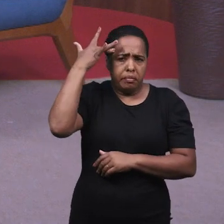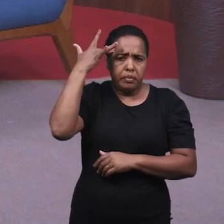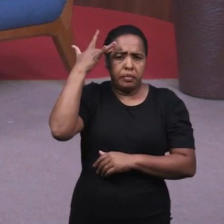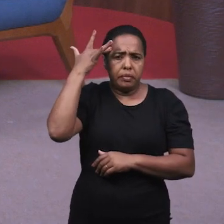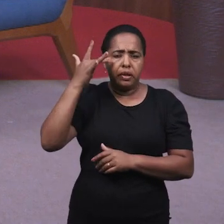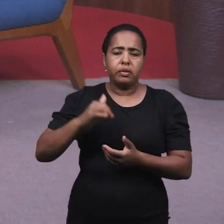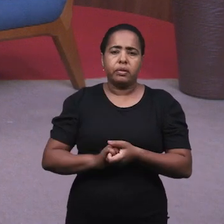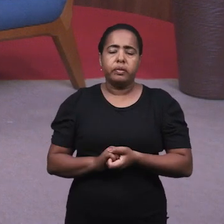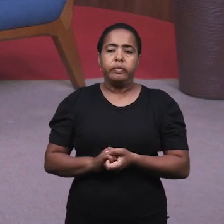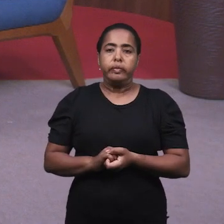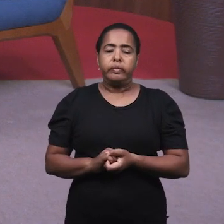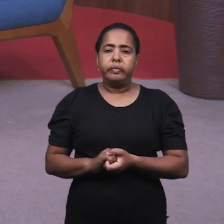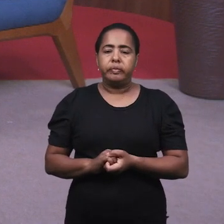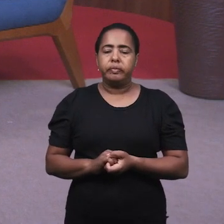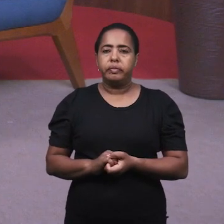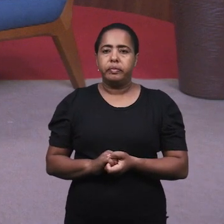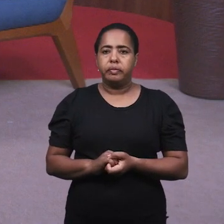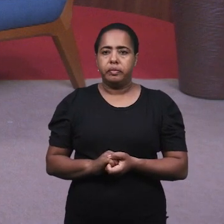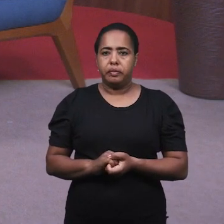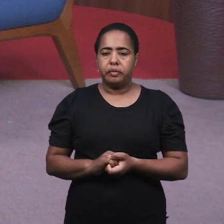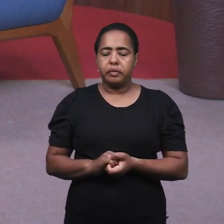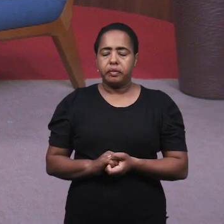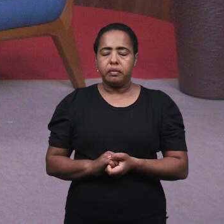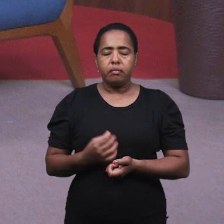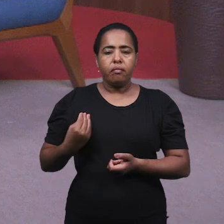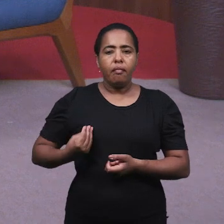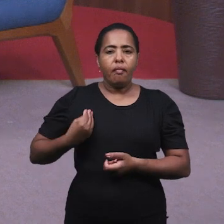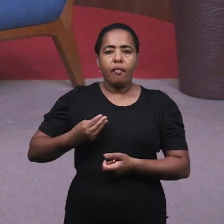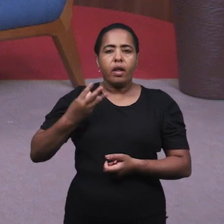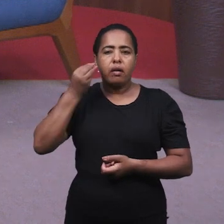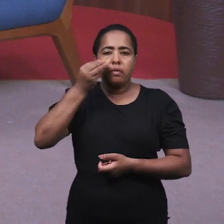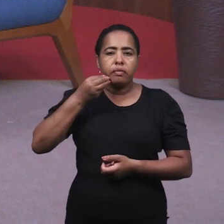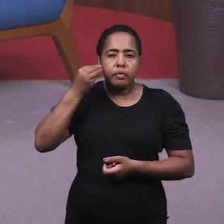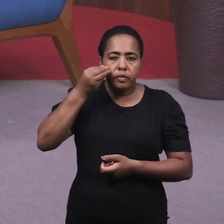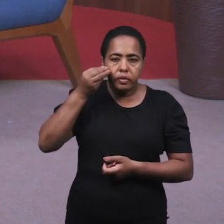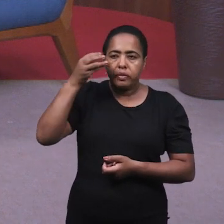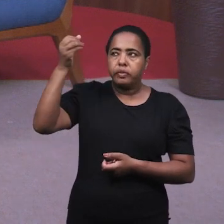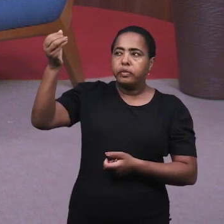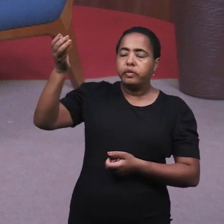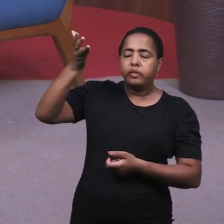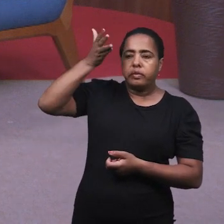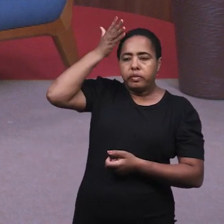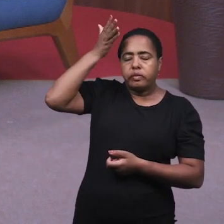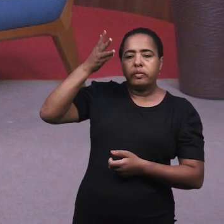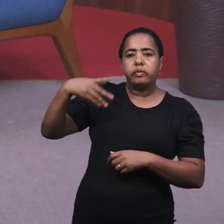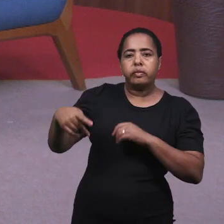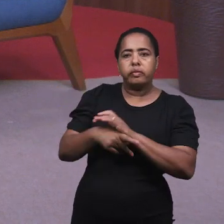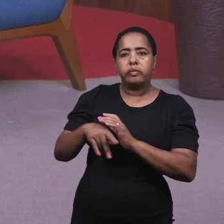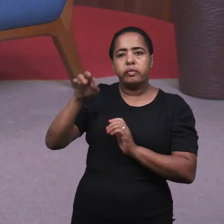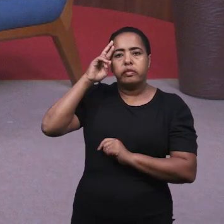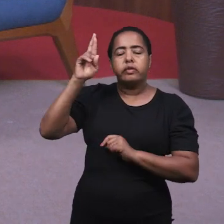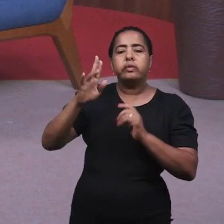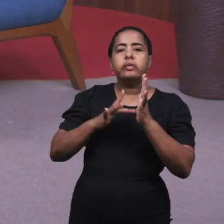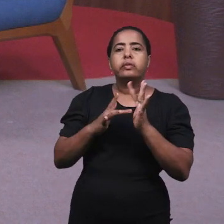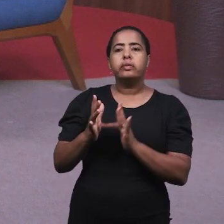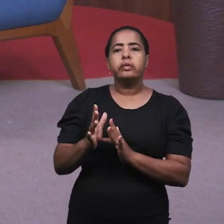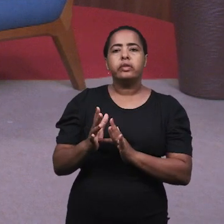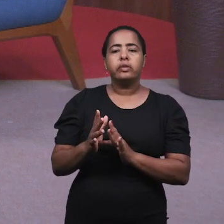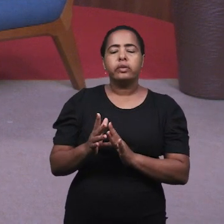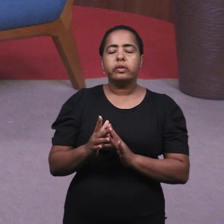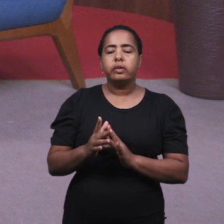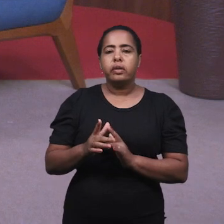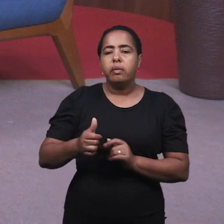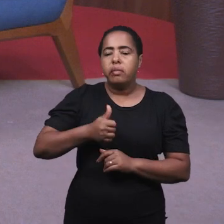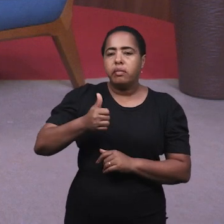cette expérience, cette révélation de Jésus, la première personne qui a su, la première personne